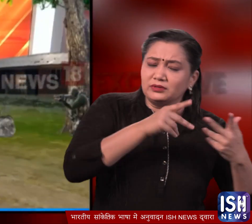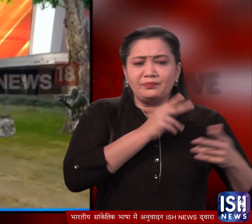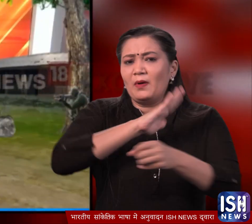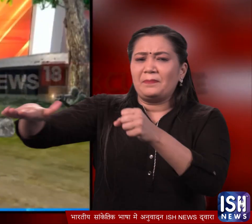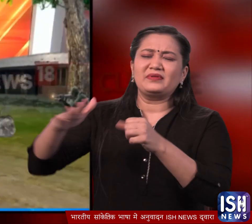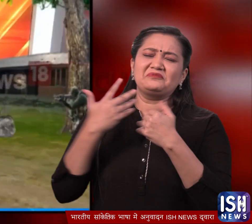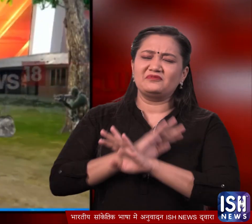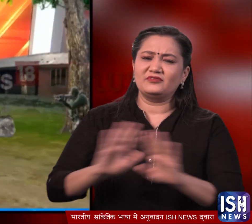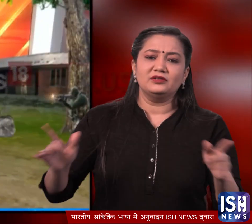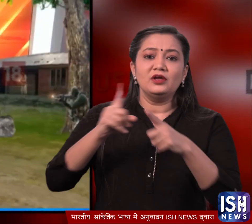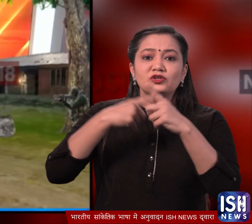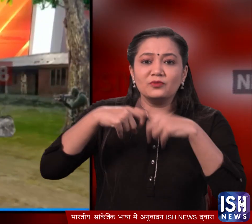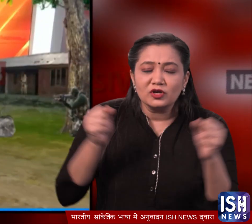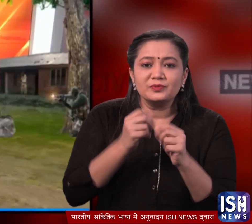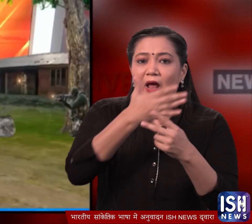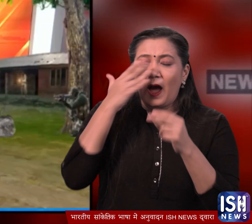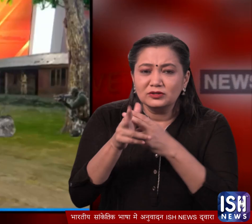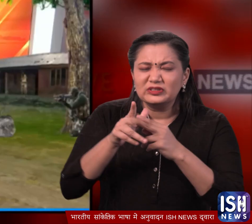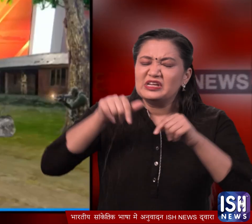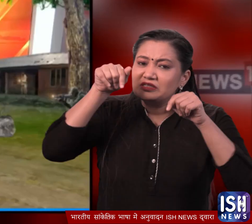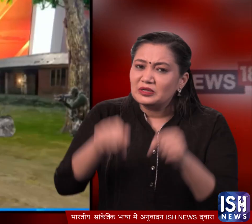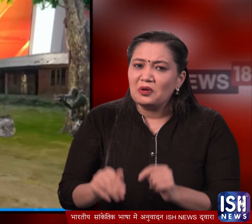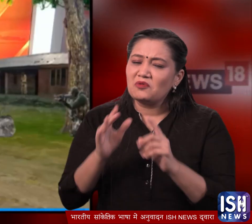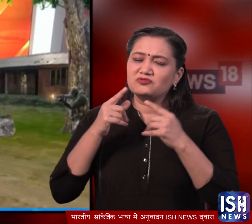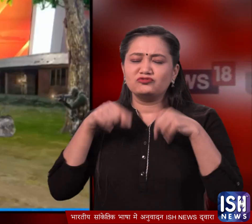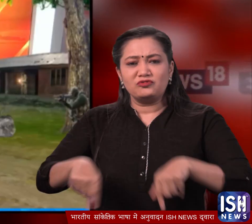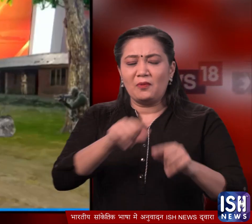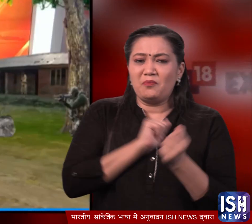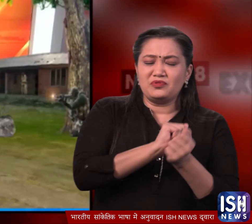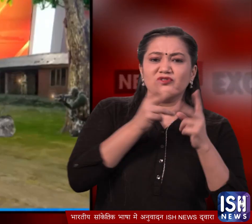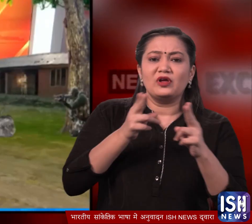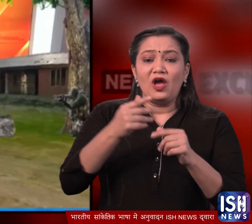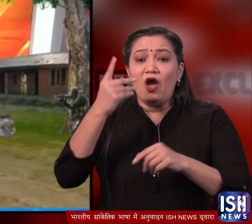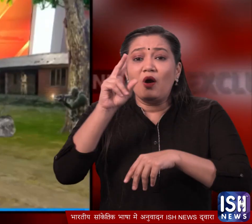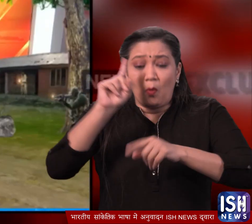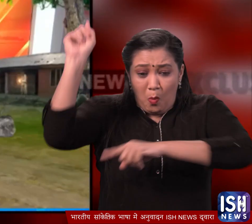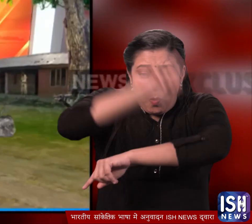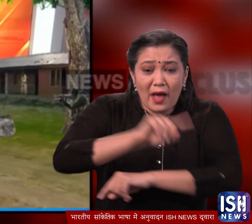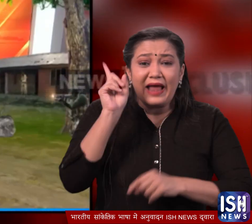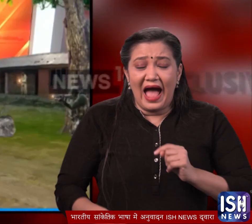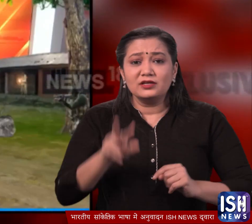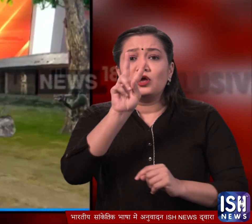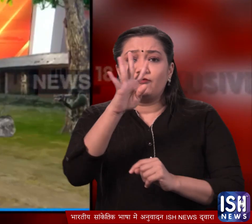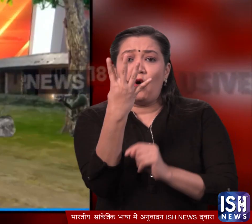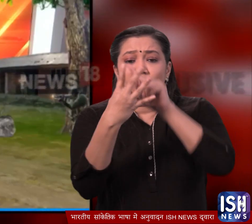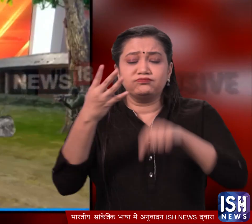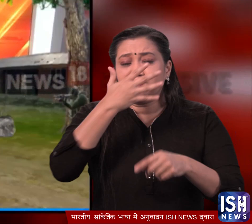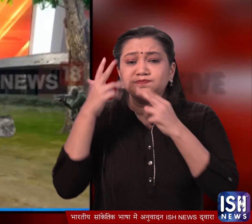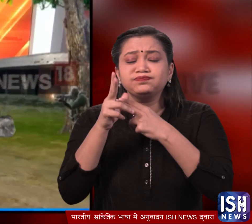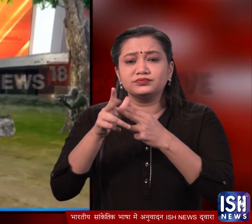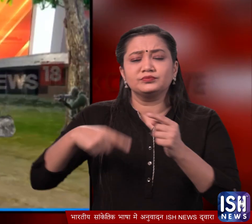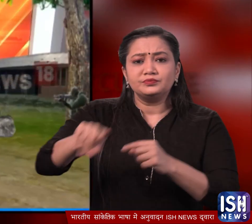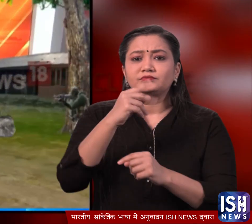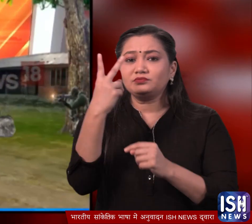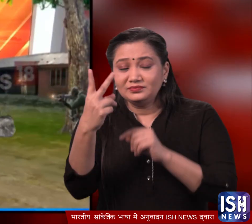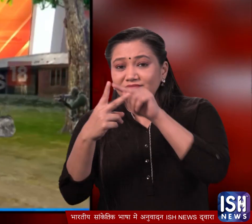थोड़ी ही देर में सुरक्षा बल के जांबाजों ने उनको मौत की नींद सुला दिया। मतलब जम्मू कश्मीर में आतंकियों की कमर तोड़ते हुए 24 घंटे में 4 आतंकियों